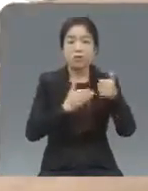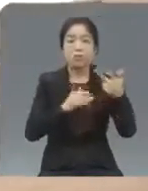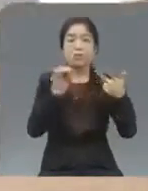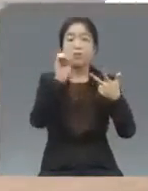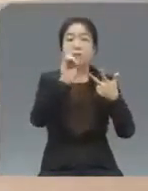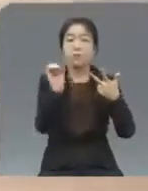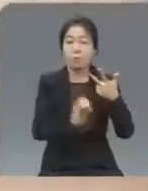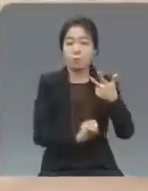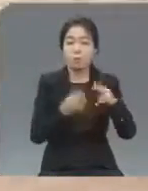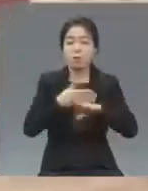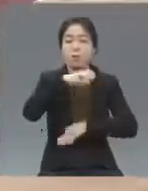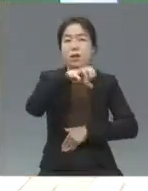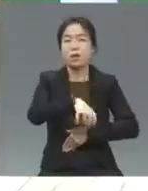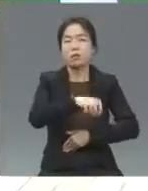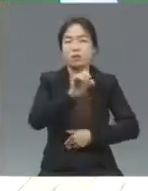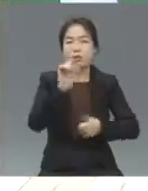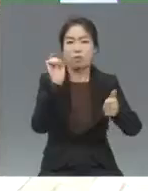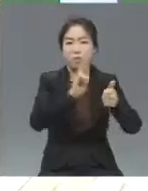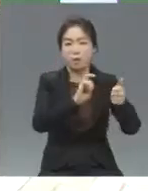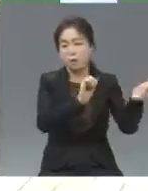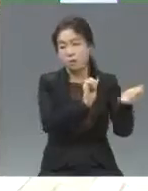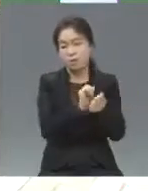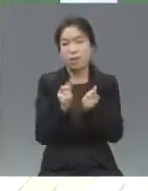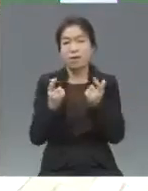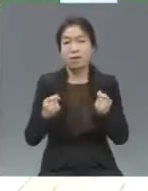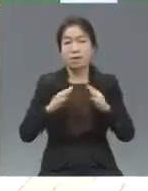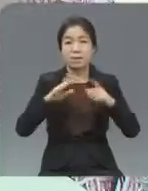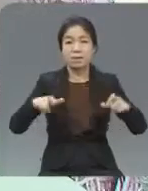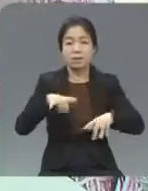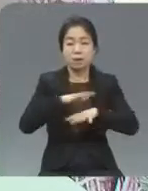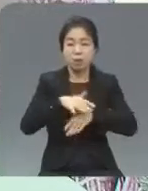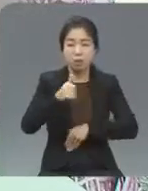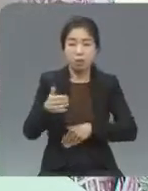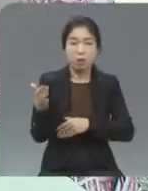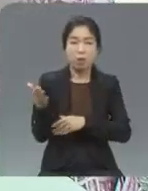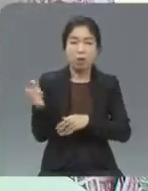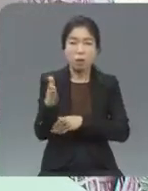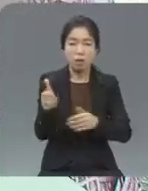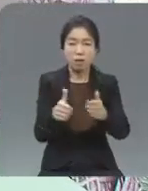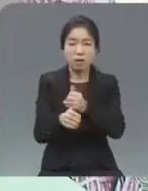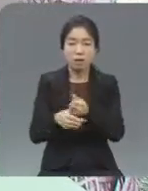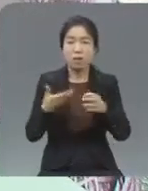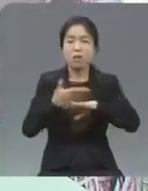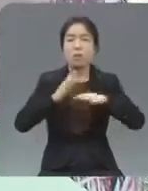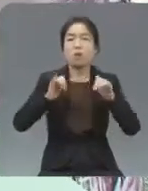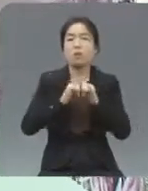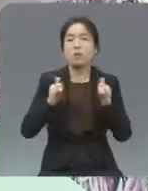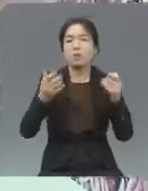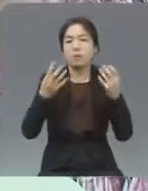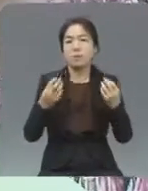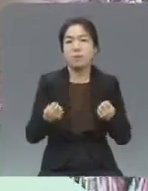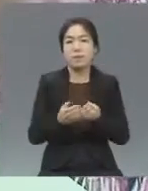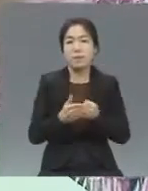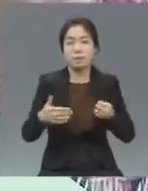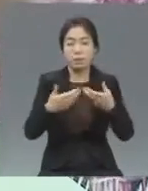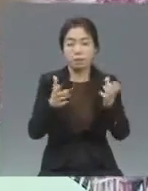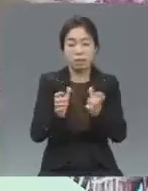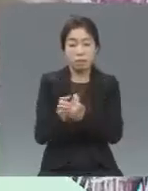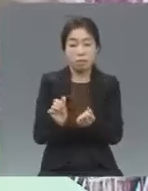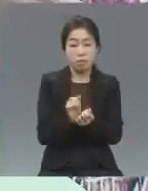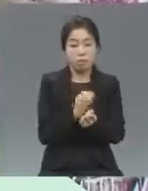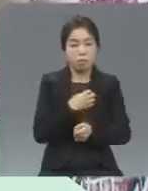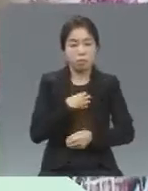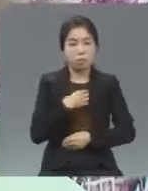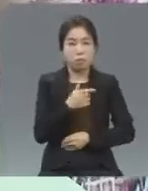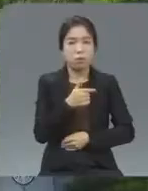57%도 타 지역 관련 사례입니다. 전남의 경우 농업과 어업에 종사하는 외국인 노동자들이 많아 집단 감염